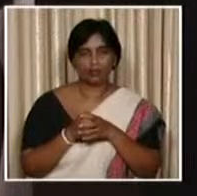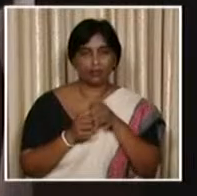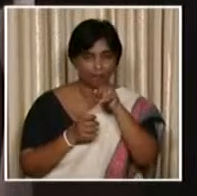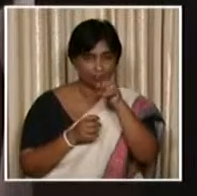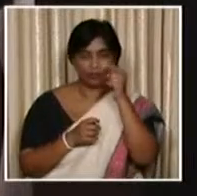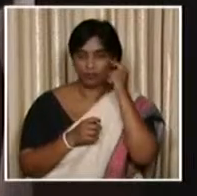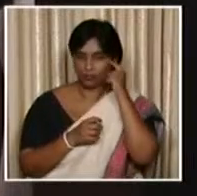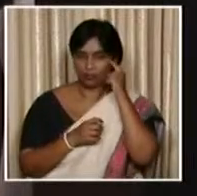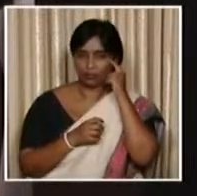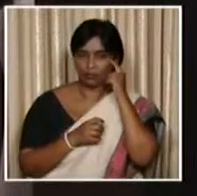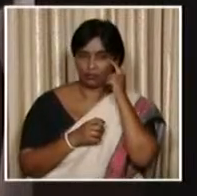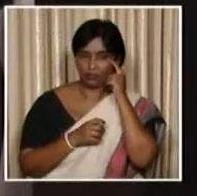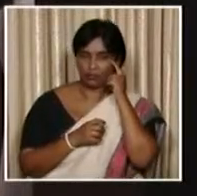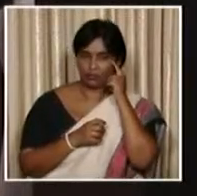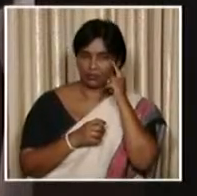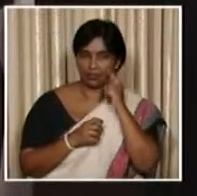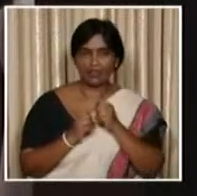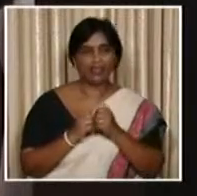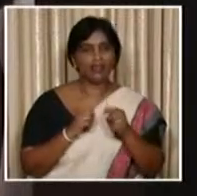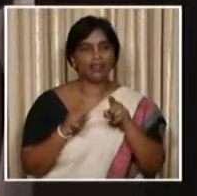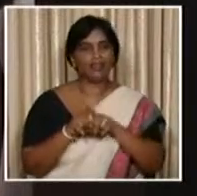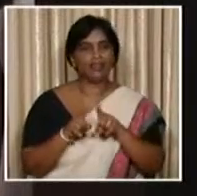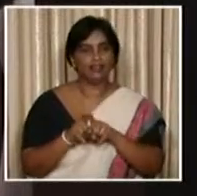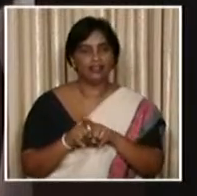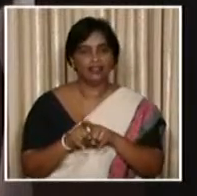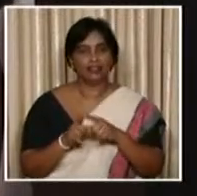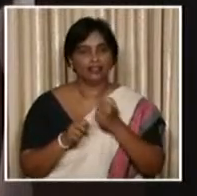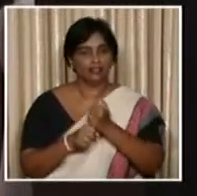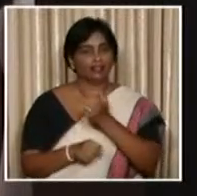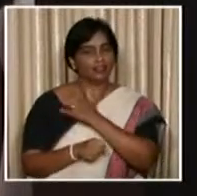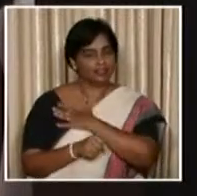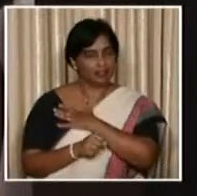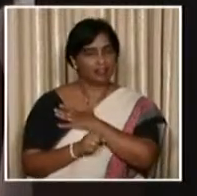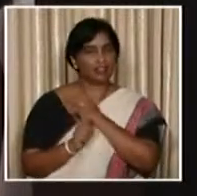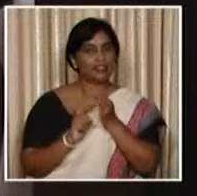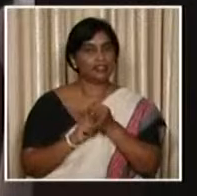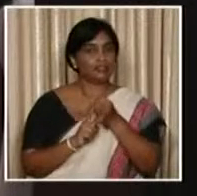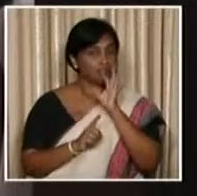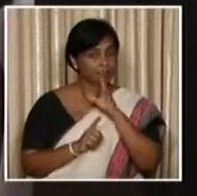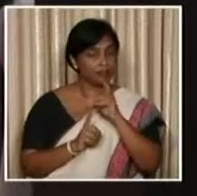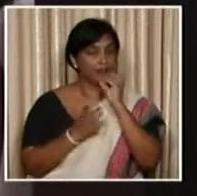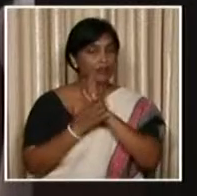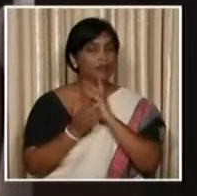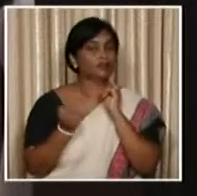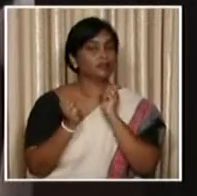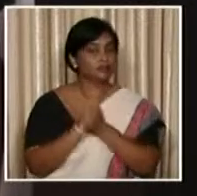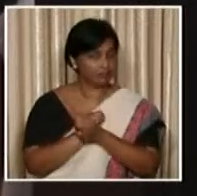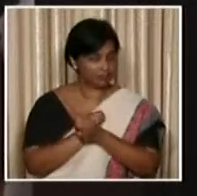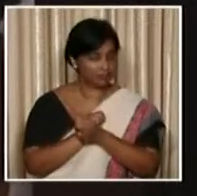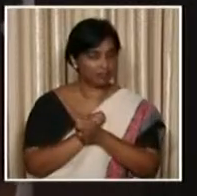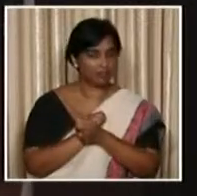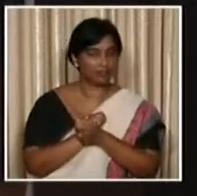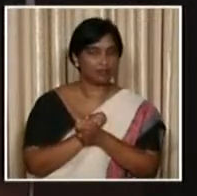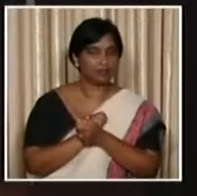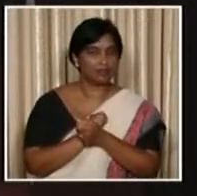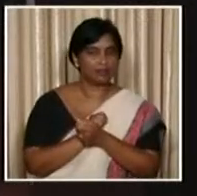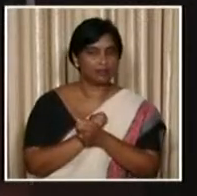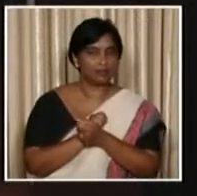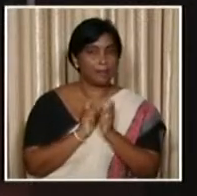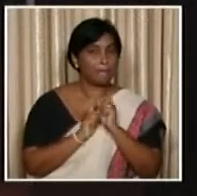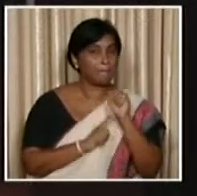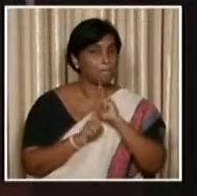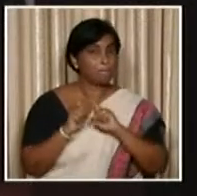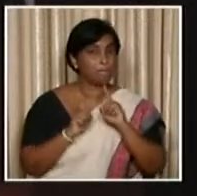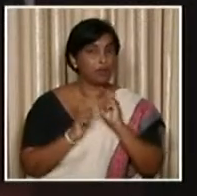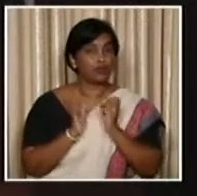මතකද ඔබතුමා ගෝඨාභය රාජපක්ෂ ජනාධිපතිවරයා ව්‍යවස්ථා සංශෝධනයක් තුල